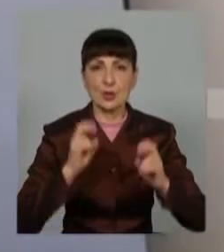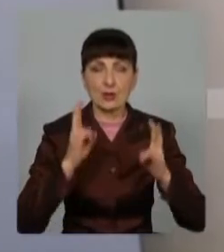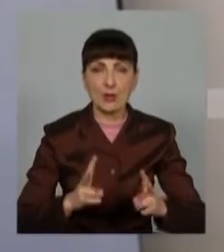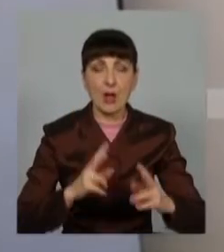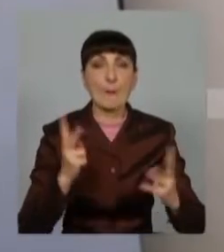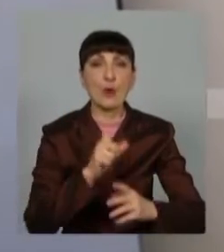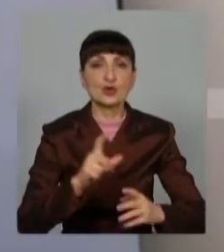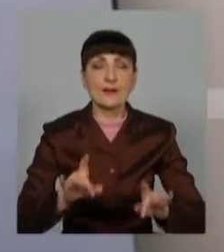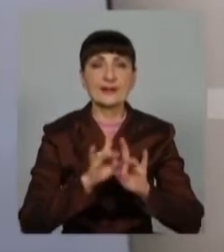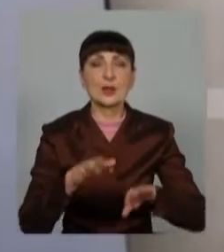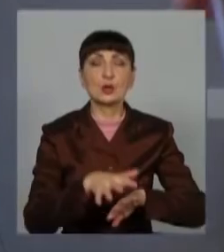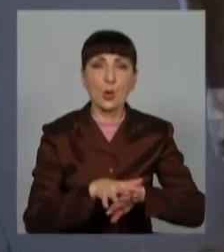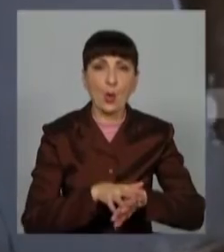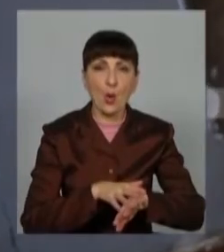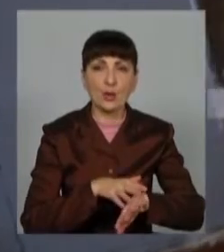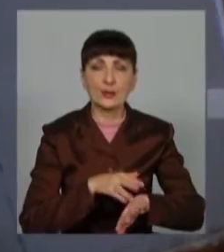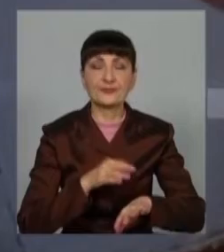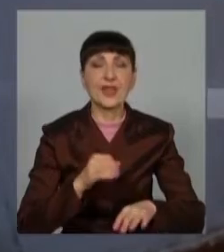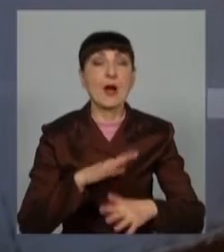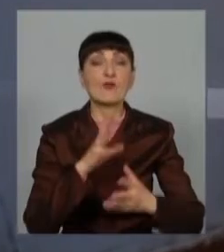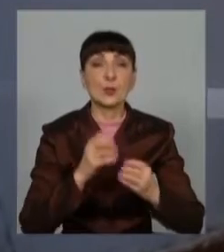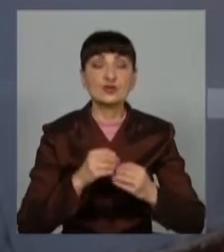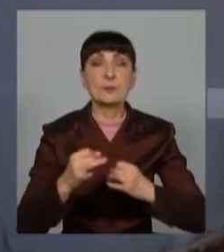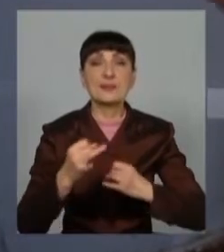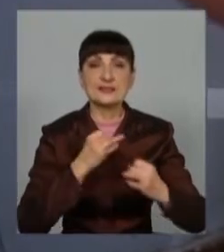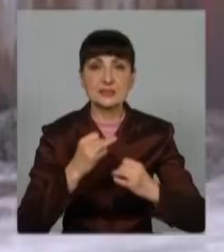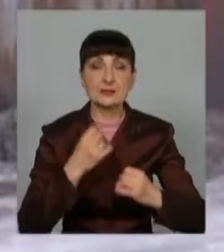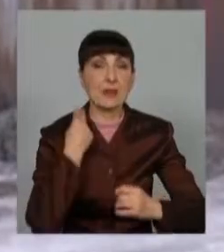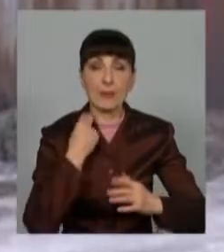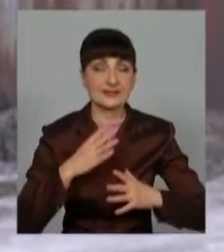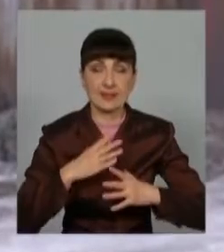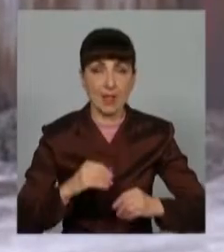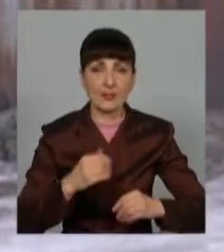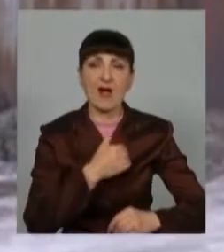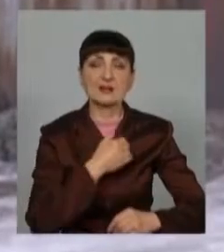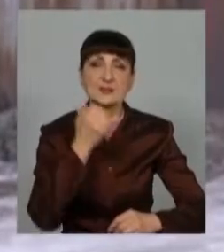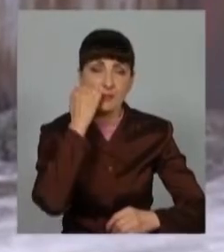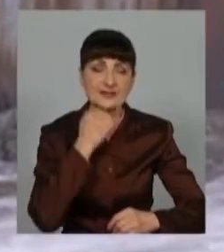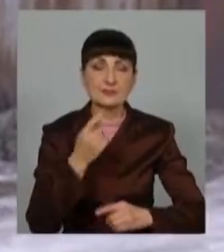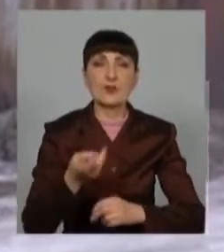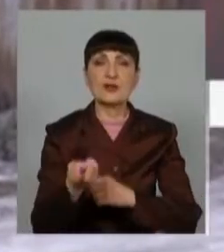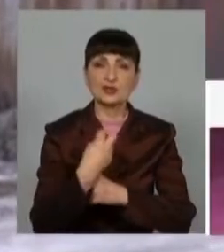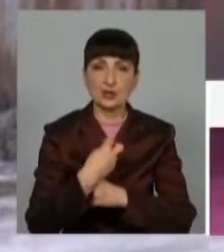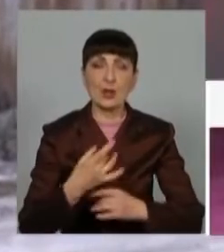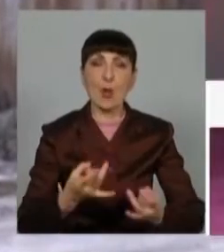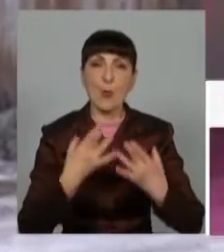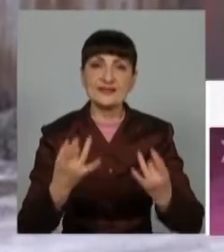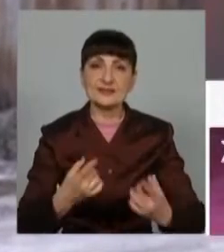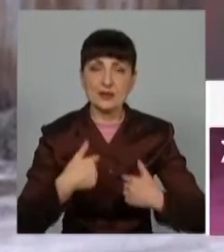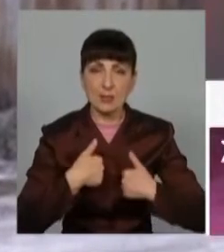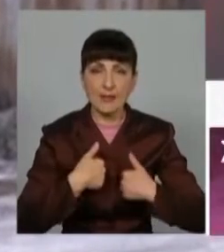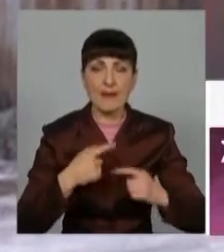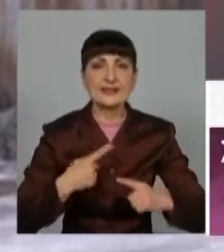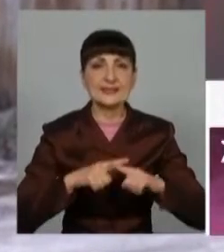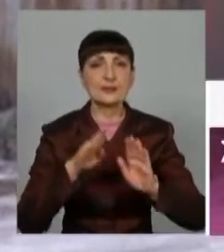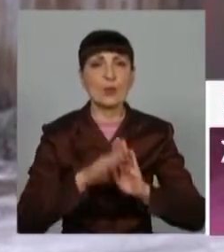огнеборцы рассказывали долго и увлеченно. Впрочем, беседа не прошла зря. Хотела бы поблагодарить вас за то, что вы пришли домой и объяснили